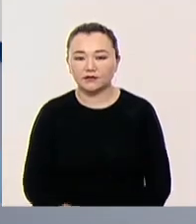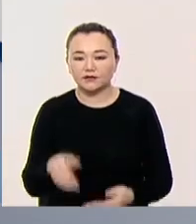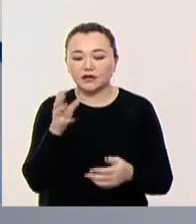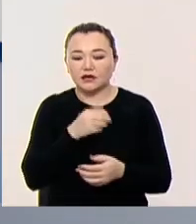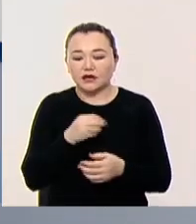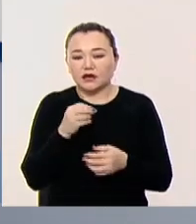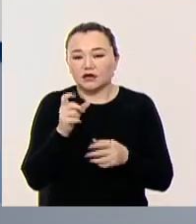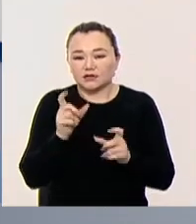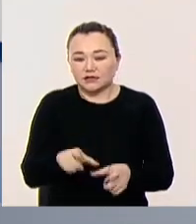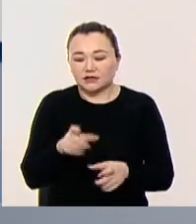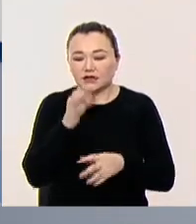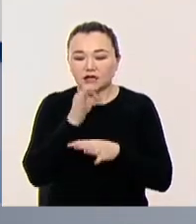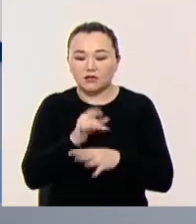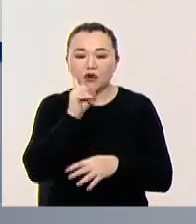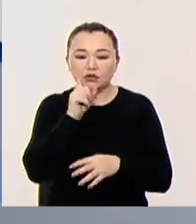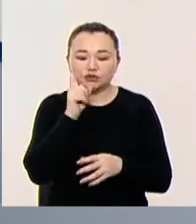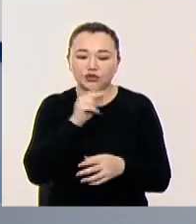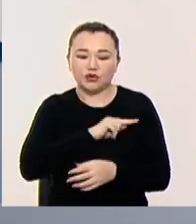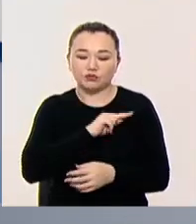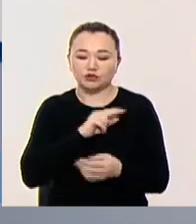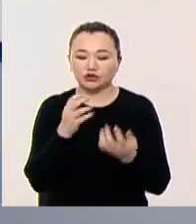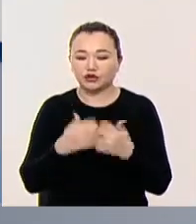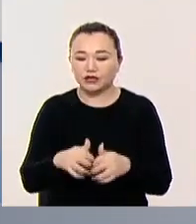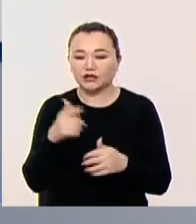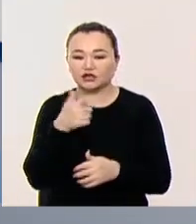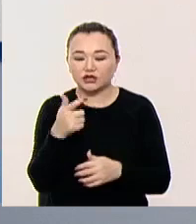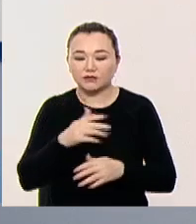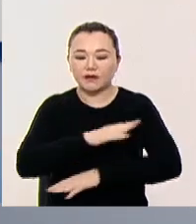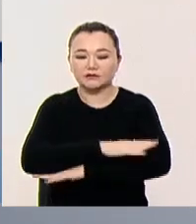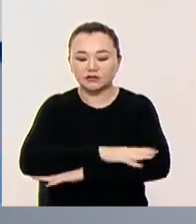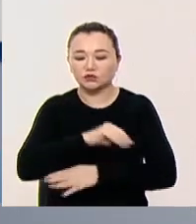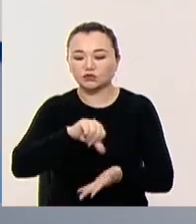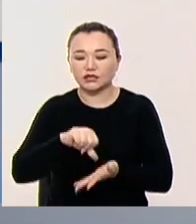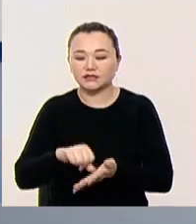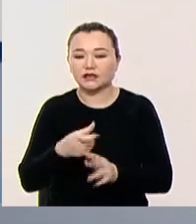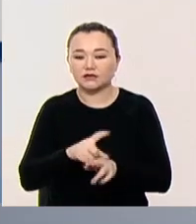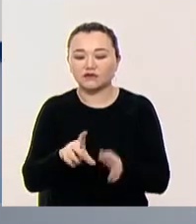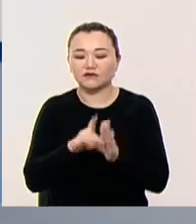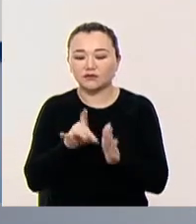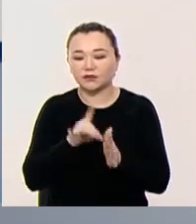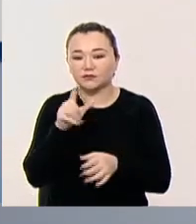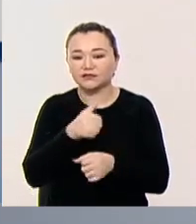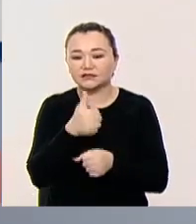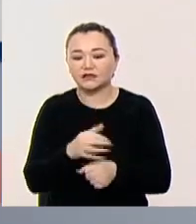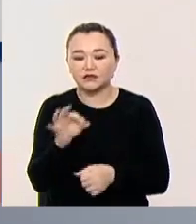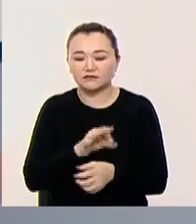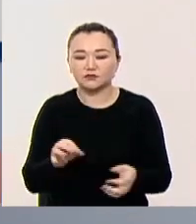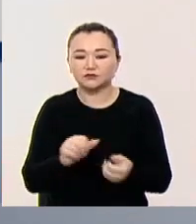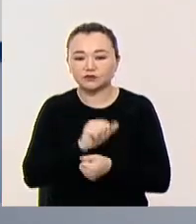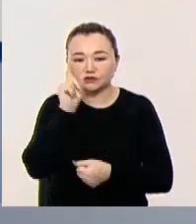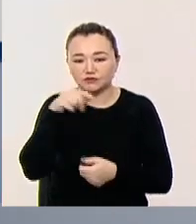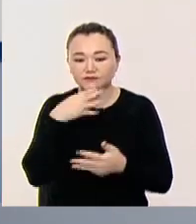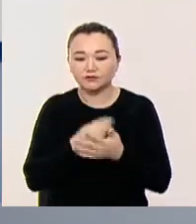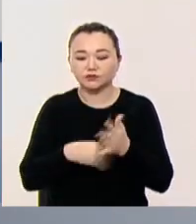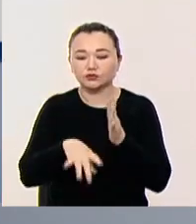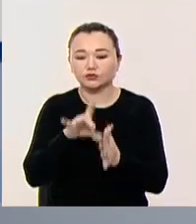Представители Центра по работе с молодежью считают гражданской позицией участие в предстоящих выборах президента. Они убеждены, что своим